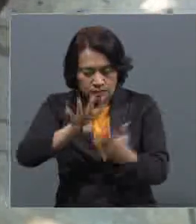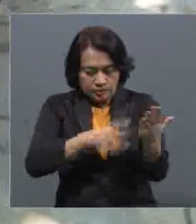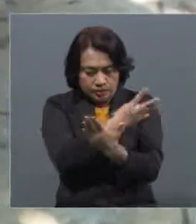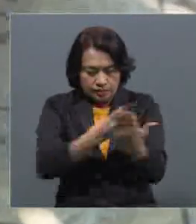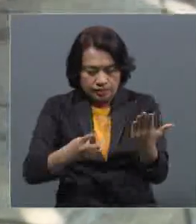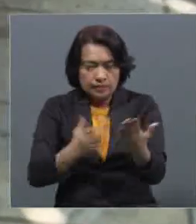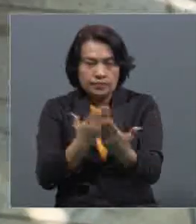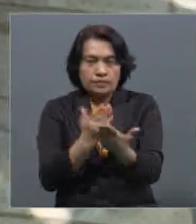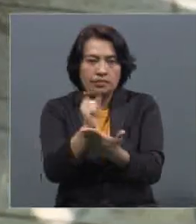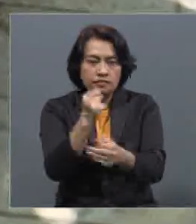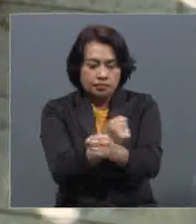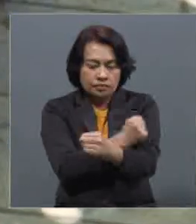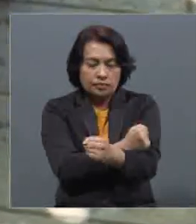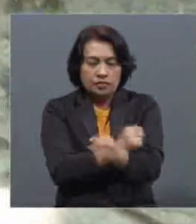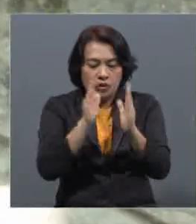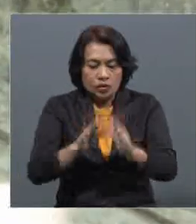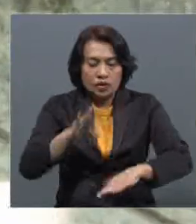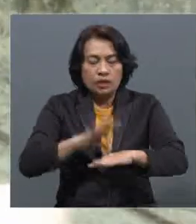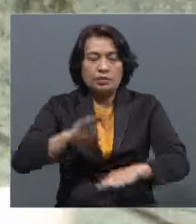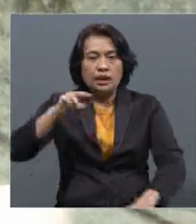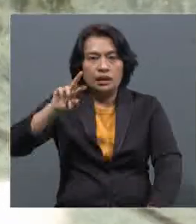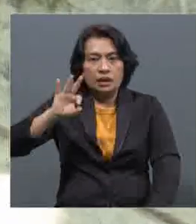การจ้างแรงงานนะครับอยู่ที่